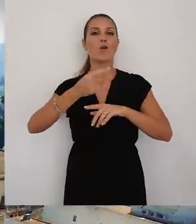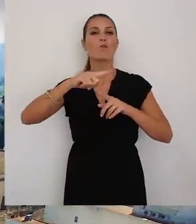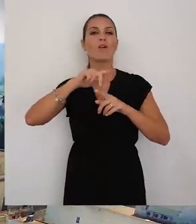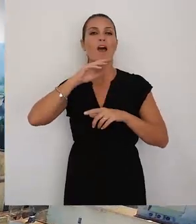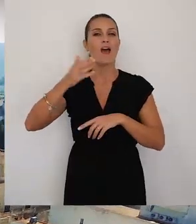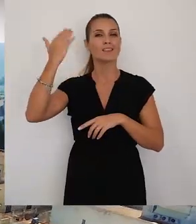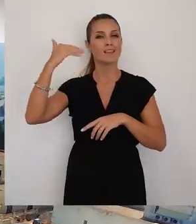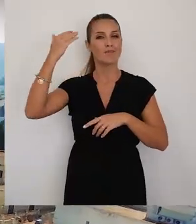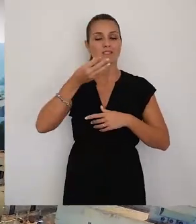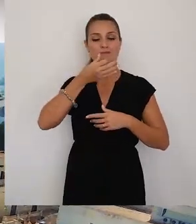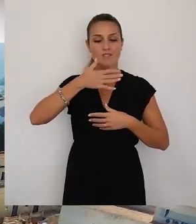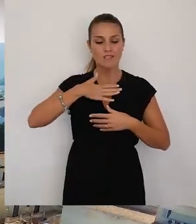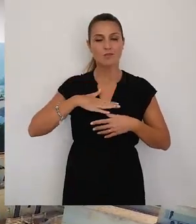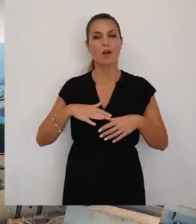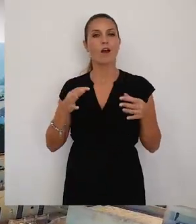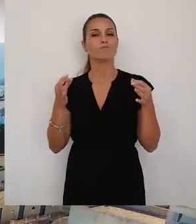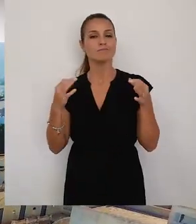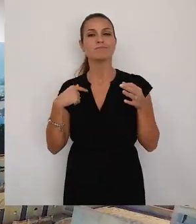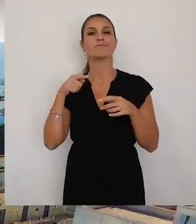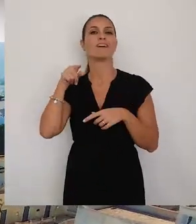antica e spirituale di questi luoghi.